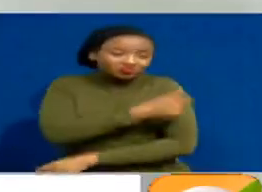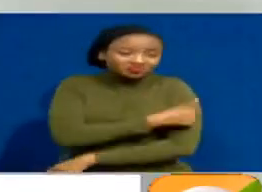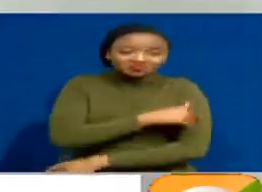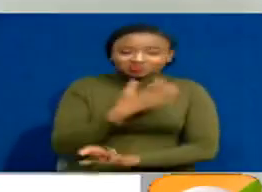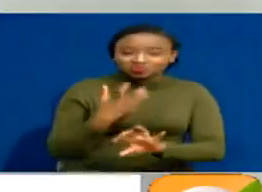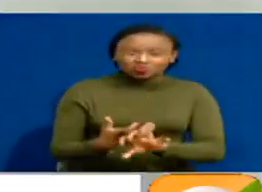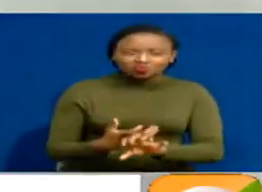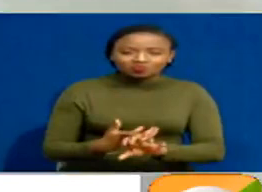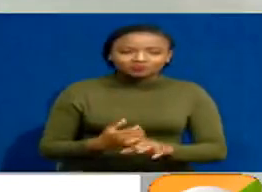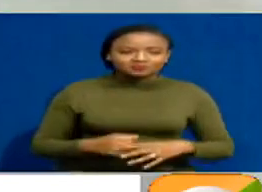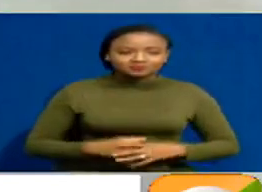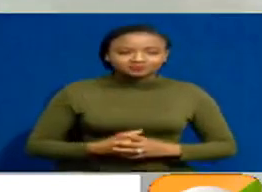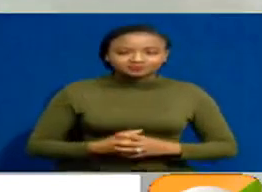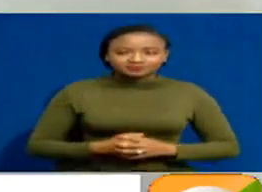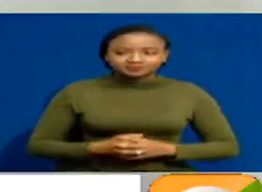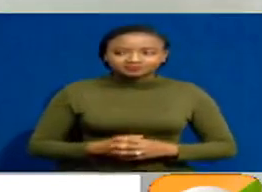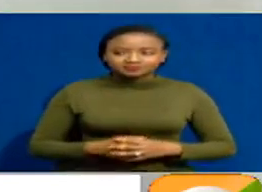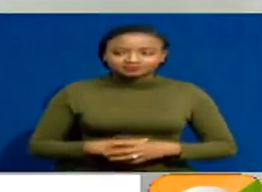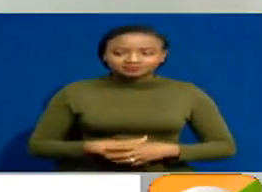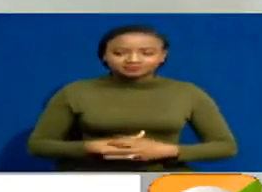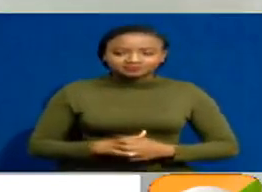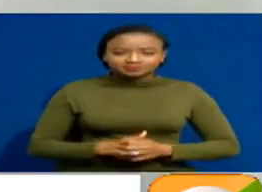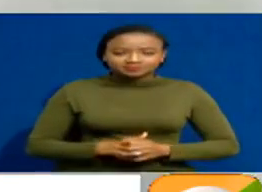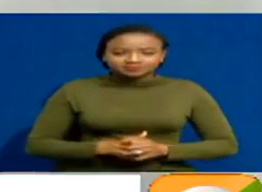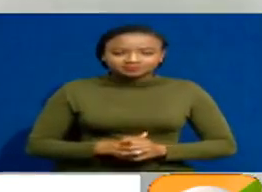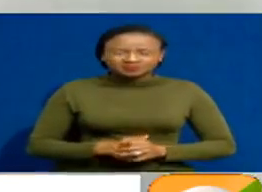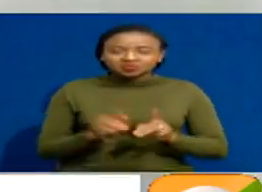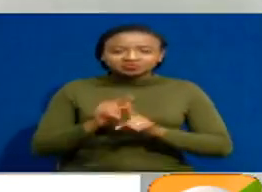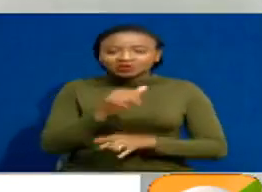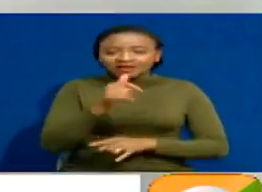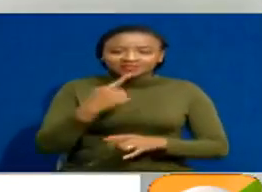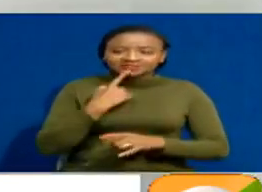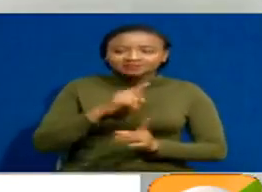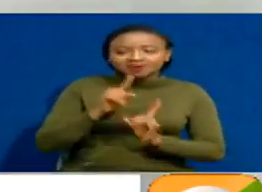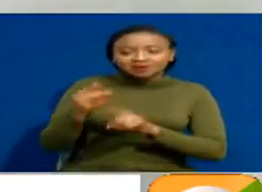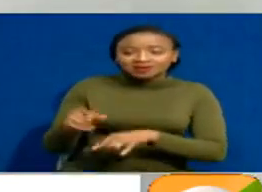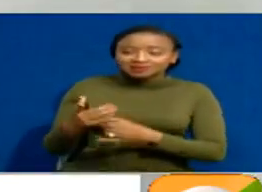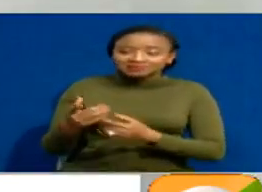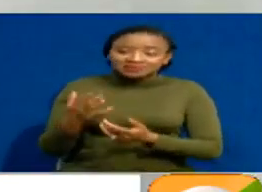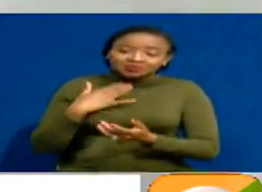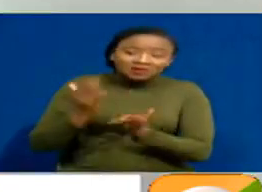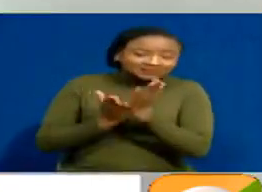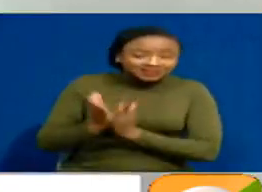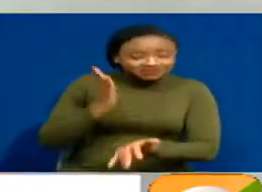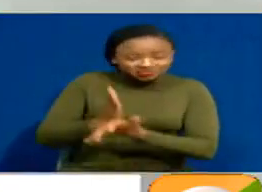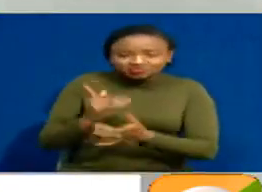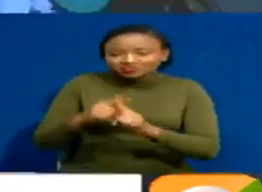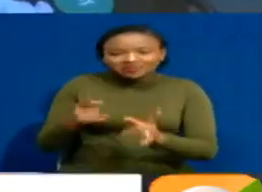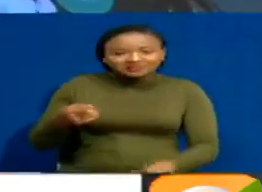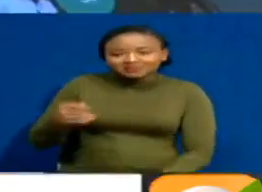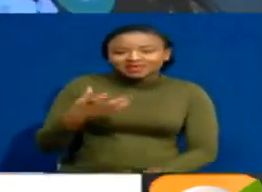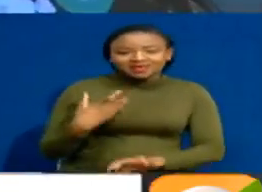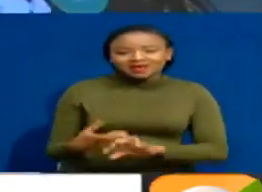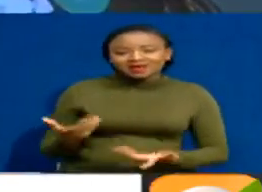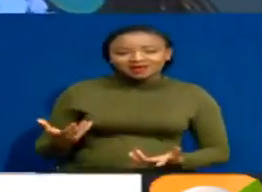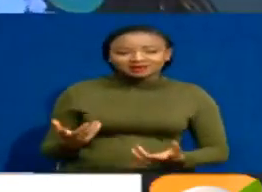mtu atakwambia tifungua WhatsApp group ongojea mtu atakuja anataka services zako alipe. Na mtu haizi lipa. Mtu atasema sintenda kanjua alafu